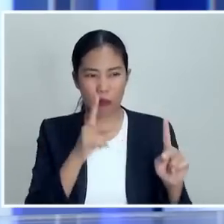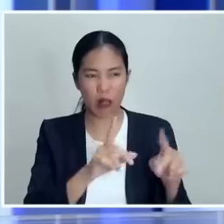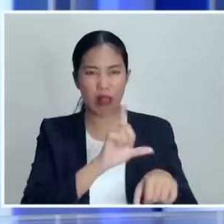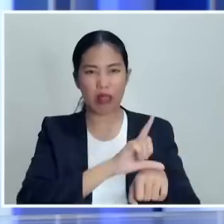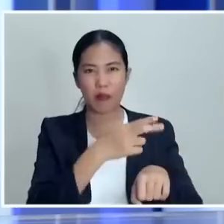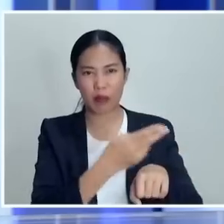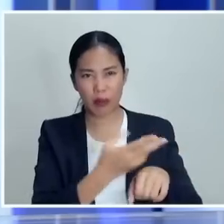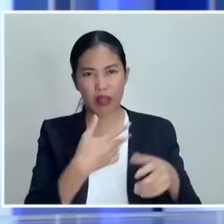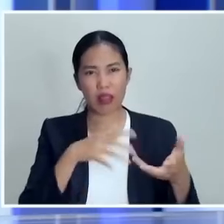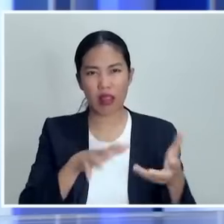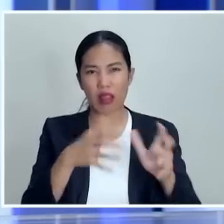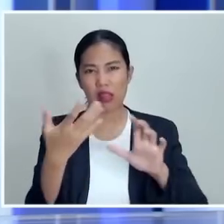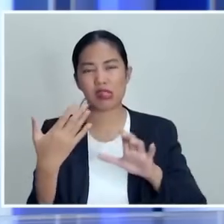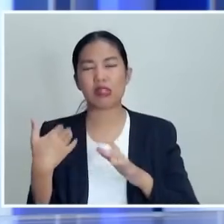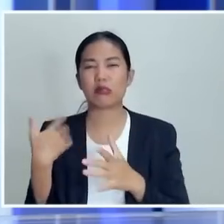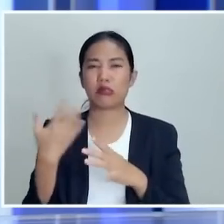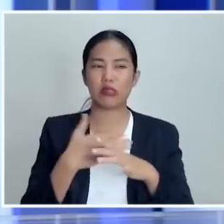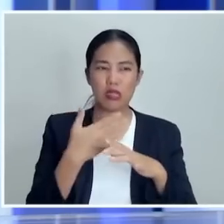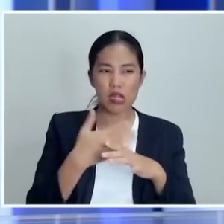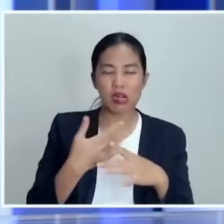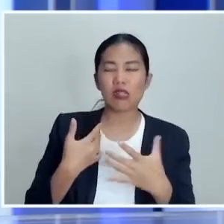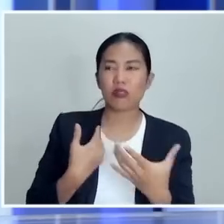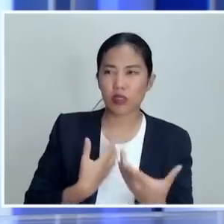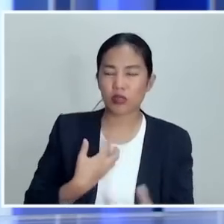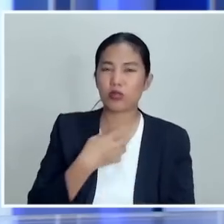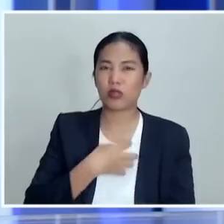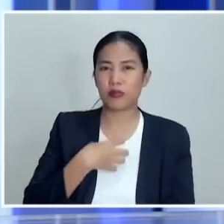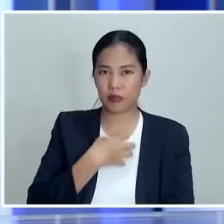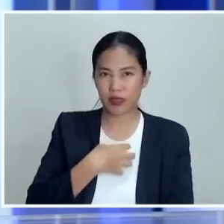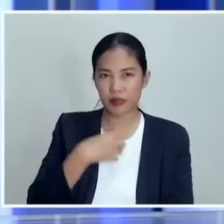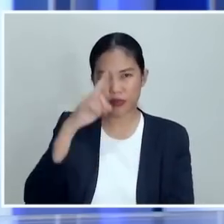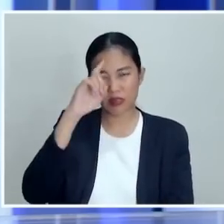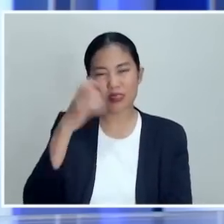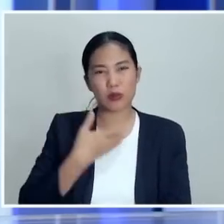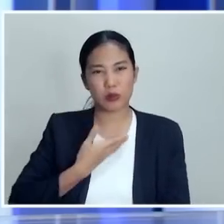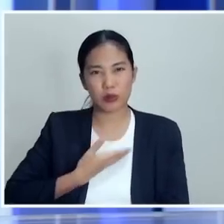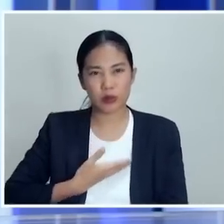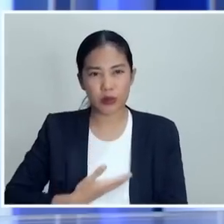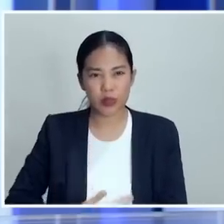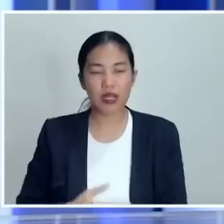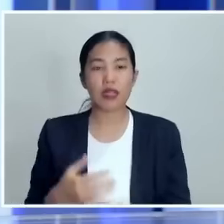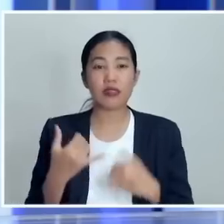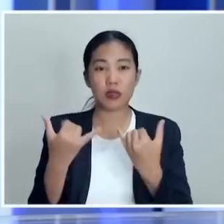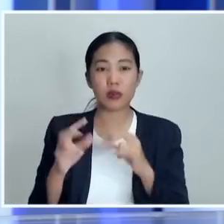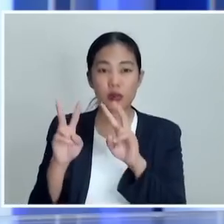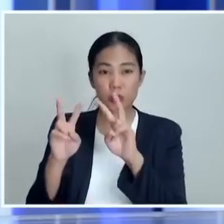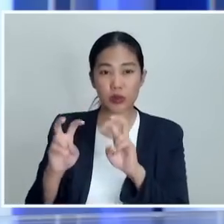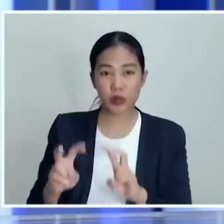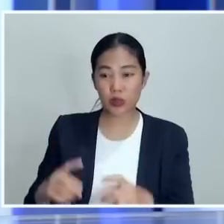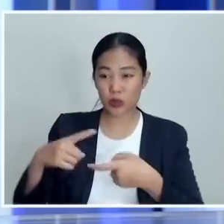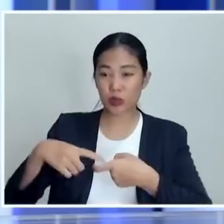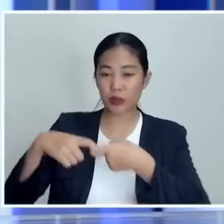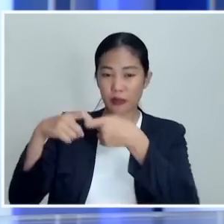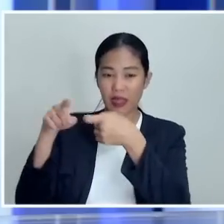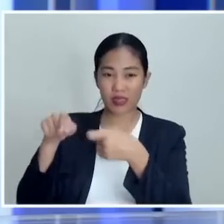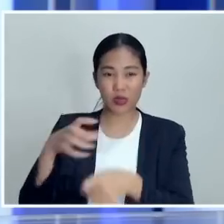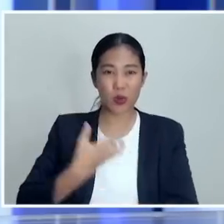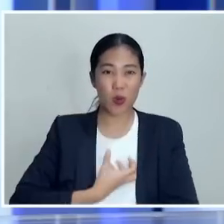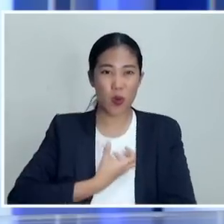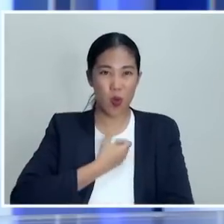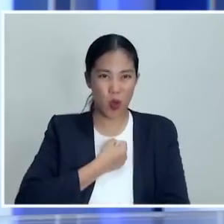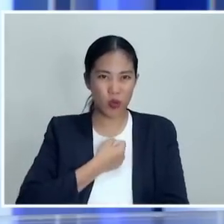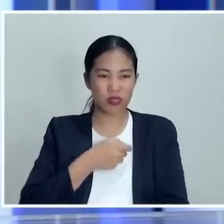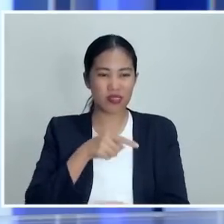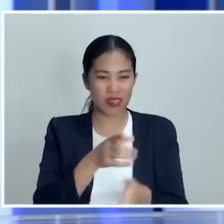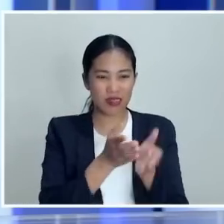marina na suspindihin ang biyahe ng iba pang barko ng kumpanyang may-ari ng tanker.